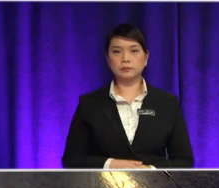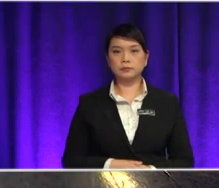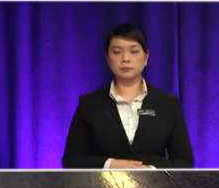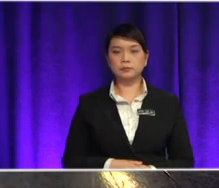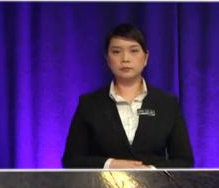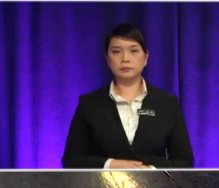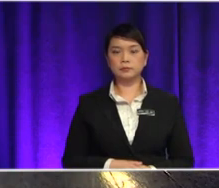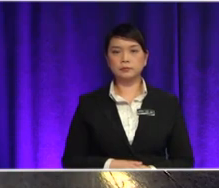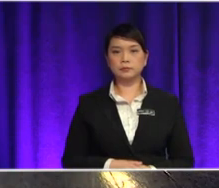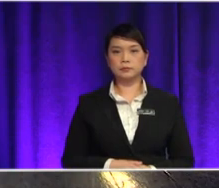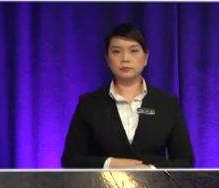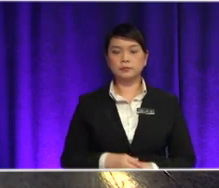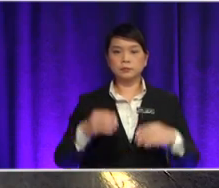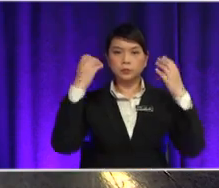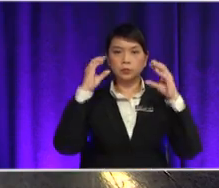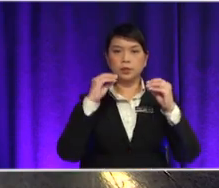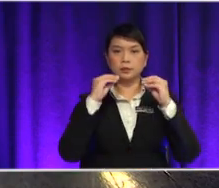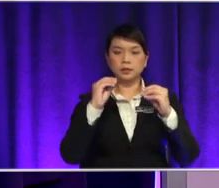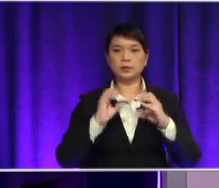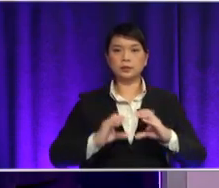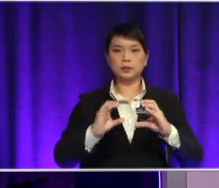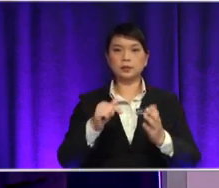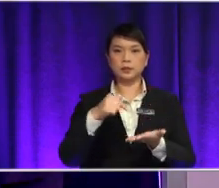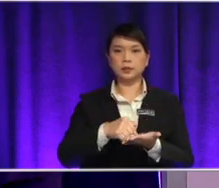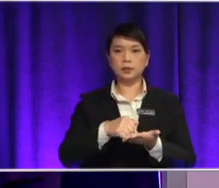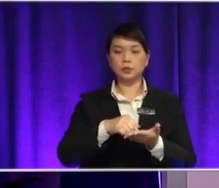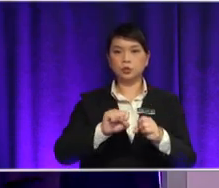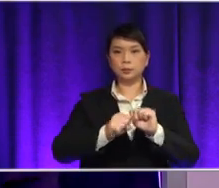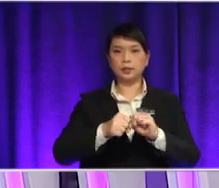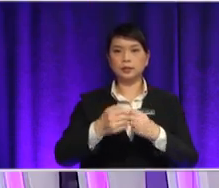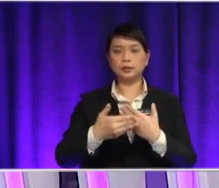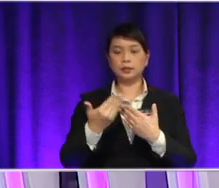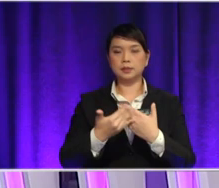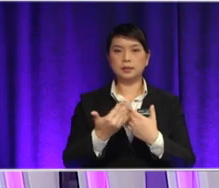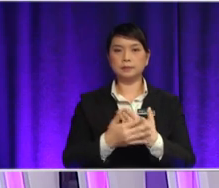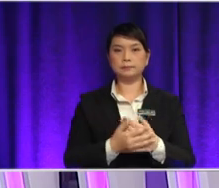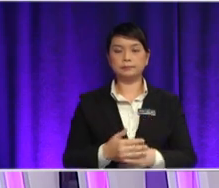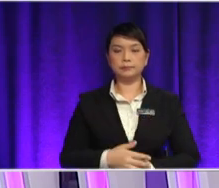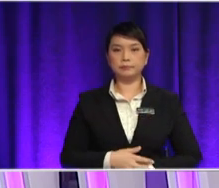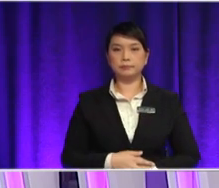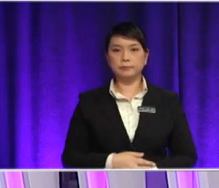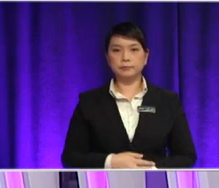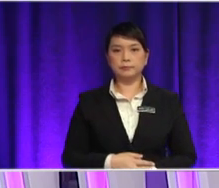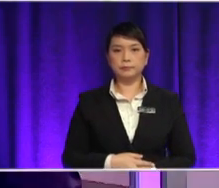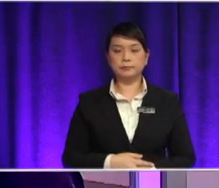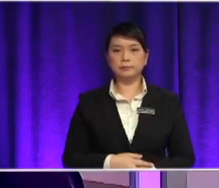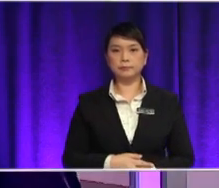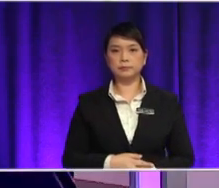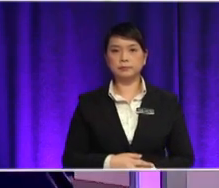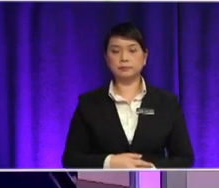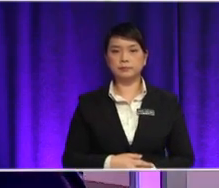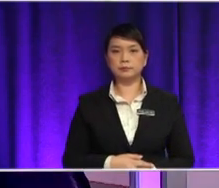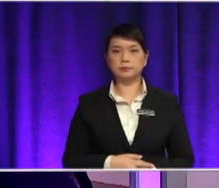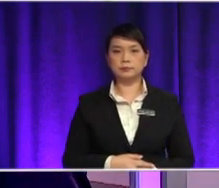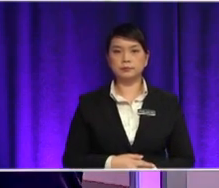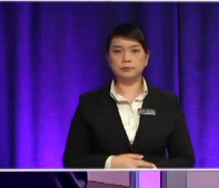tidak tersalah letak nilai tersebut. Atau tidak tertinggal mana-mana. Kan jadi bila kita tanda, kita letak. Bila kita